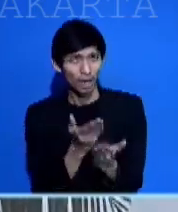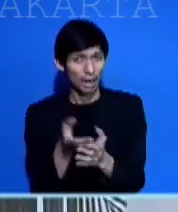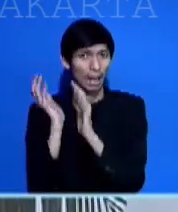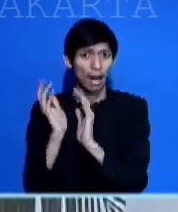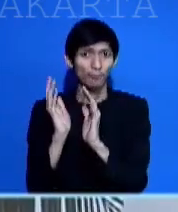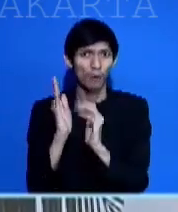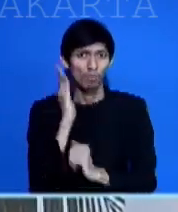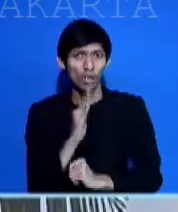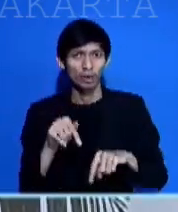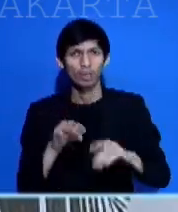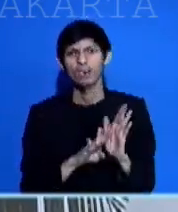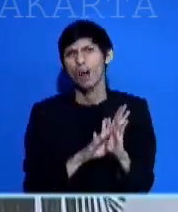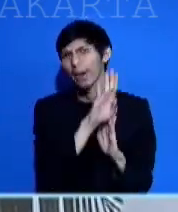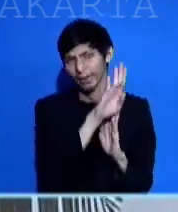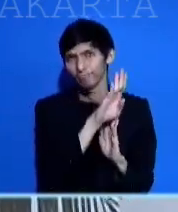p